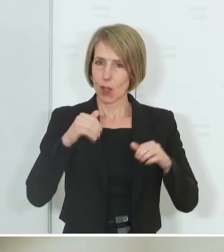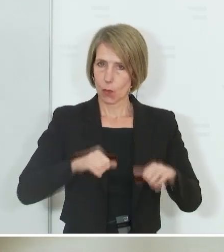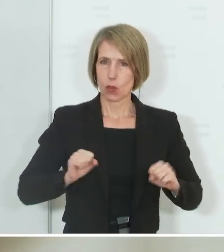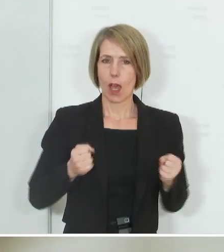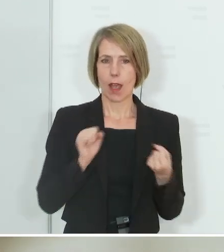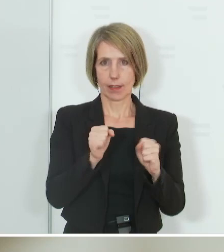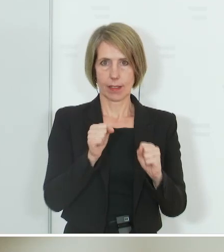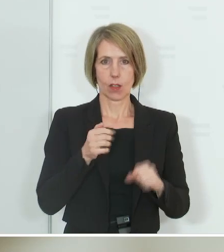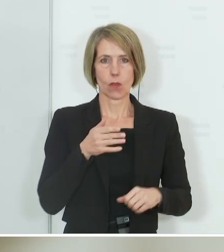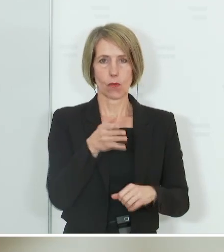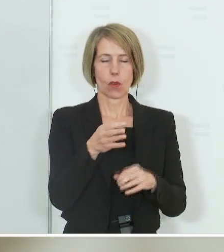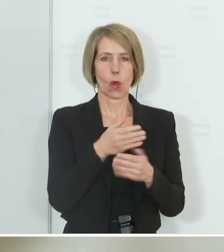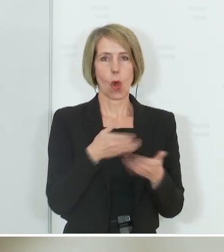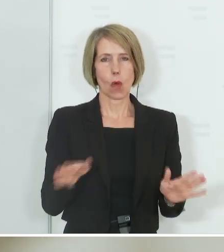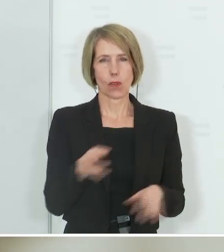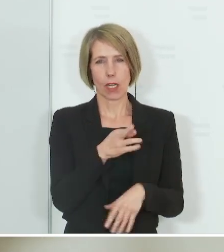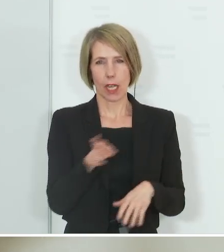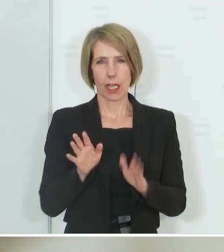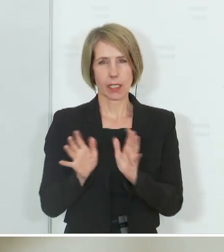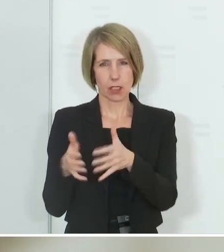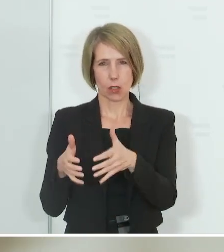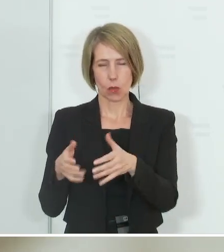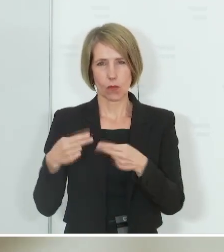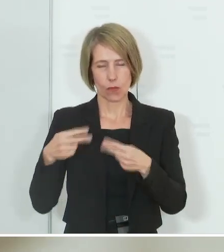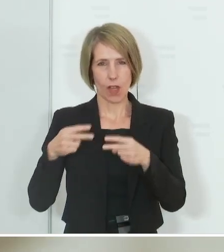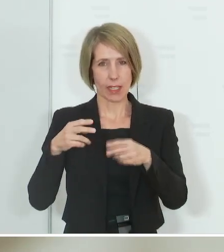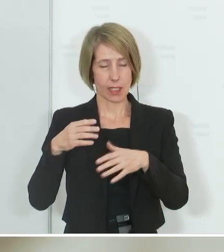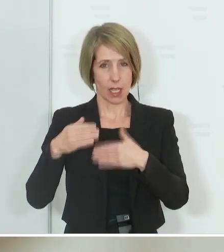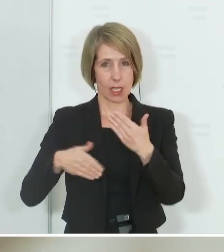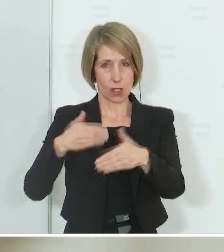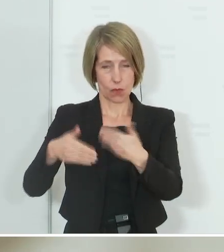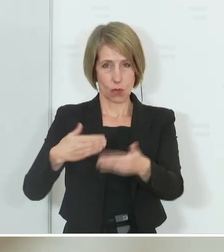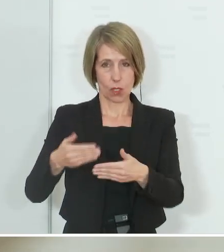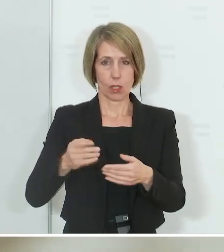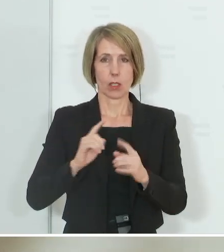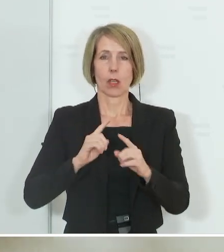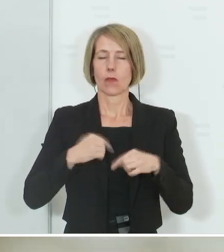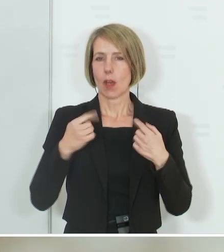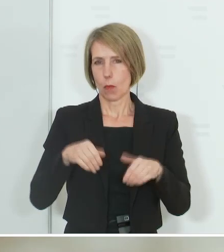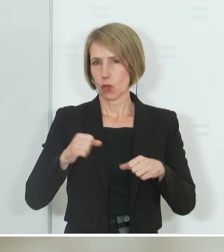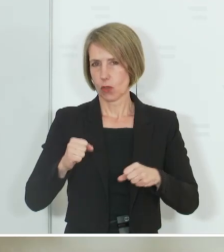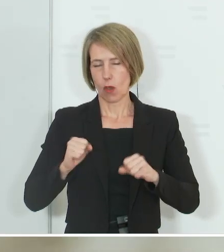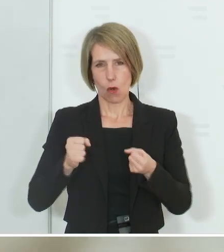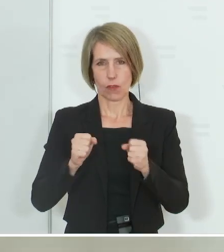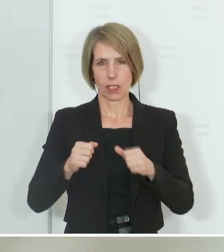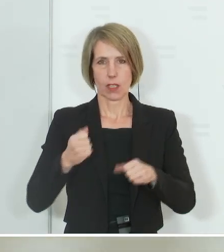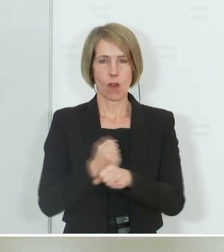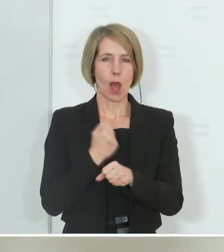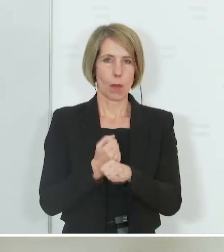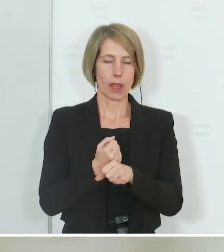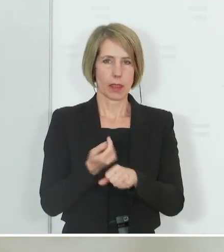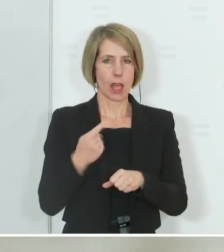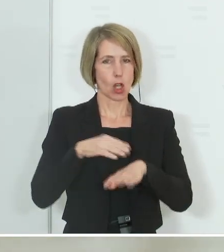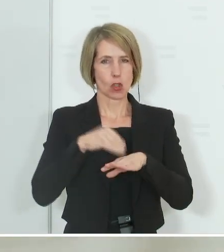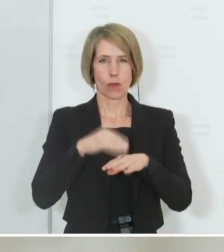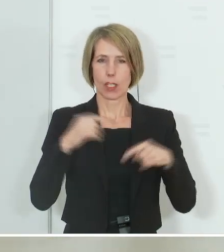dass einige der offenen Rechtsdossiers weitergeführt werden und damit auch die ausgezeichnete Arbeit des schwedischen